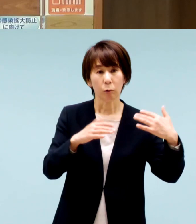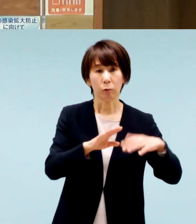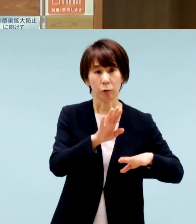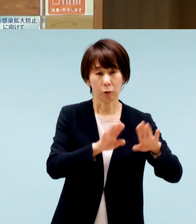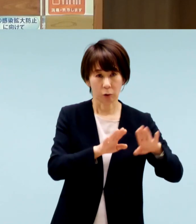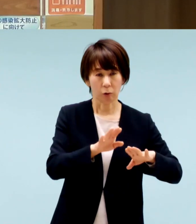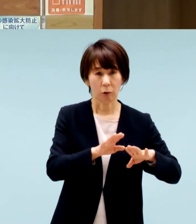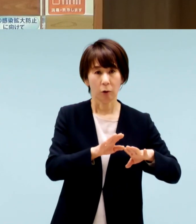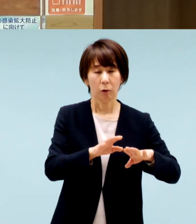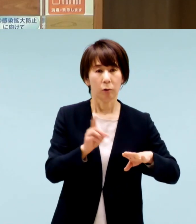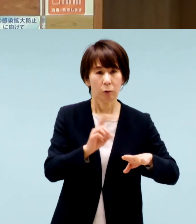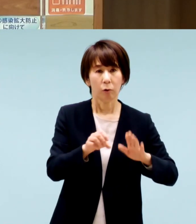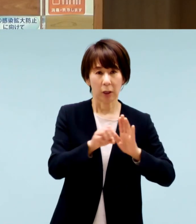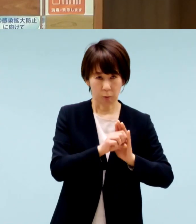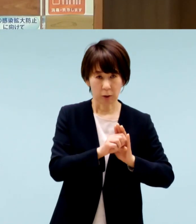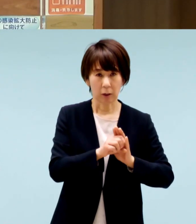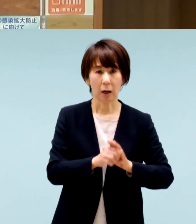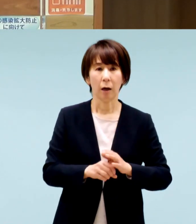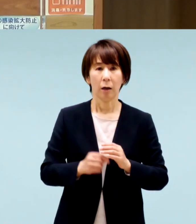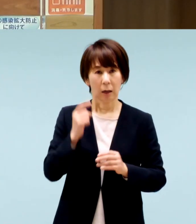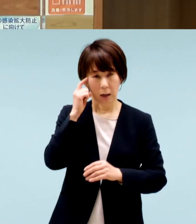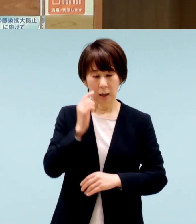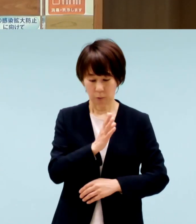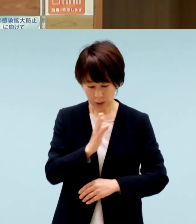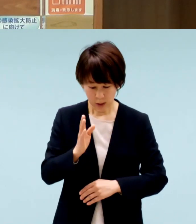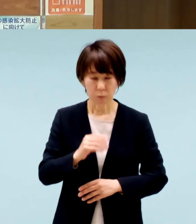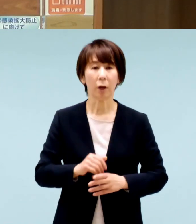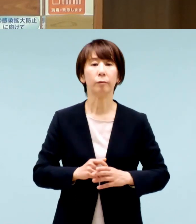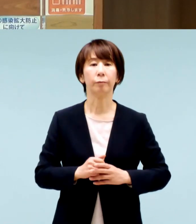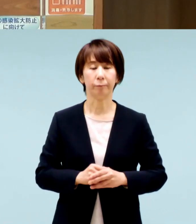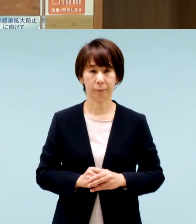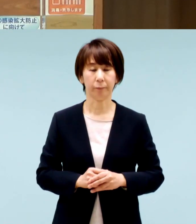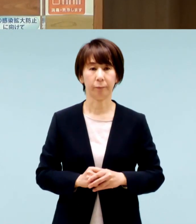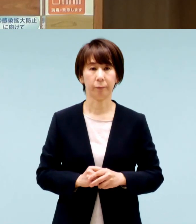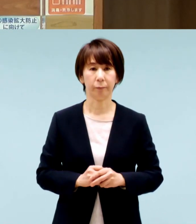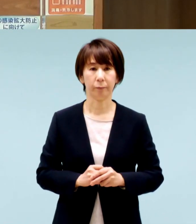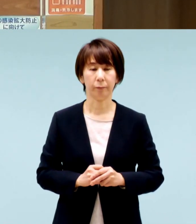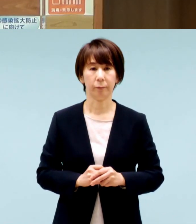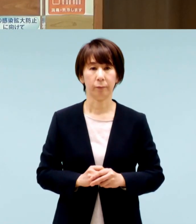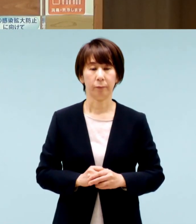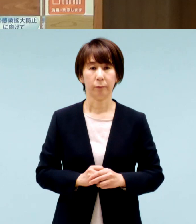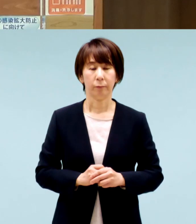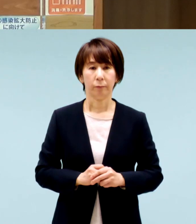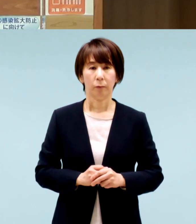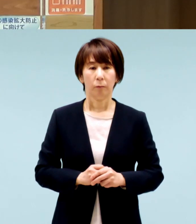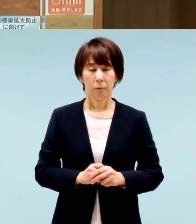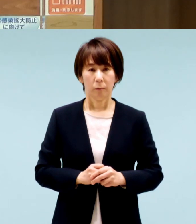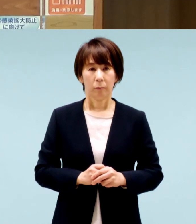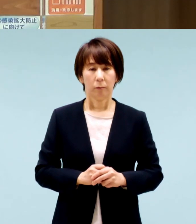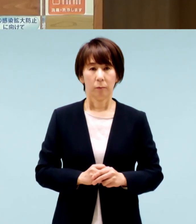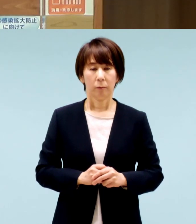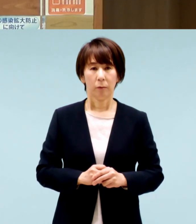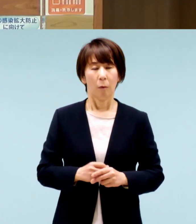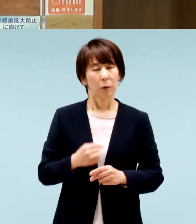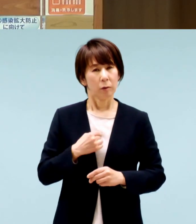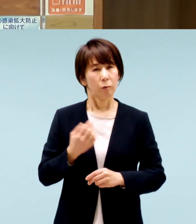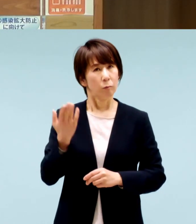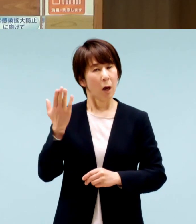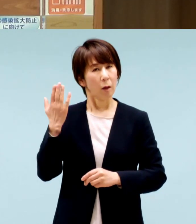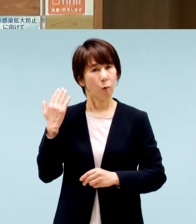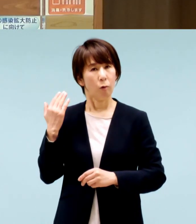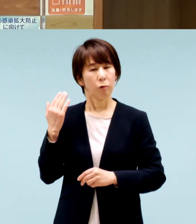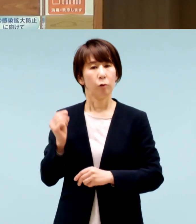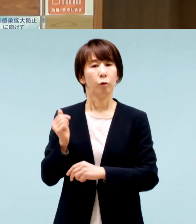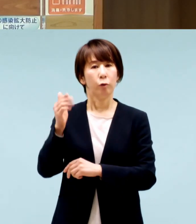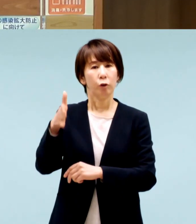知事のお考えをお聞かせください。はい、 これは確か私夕張の市